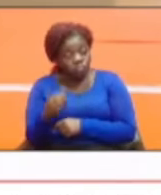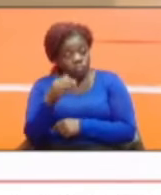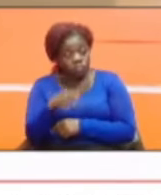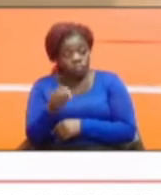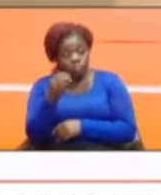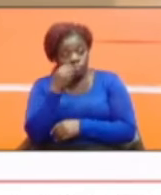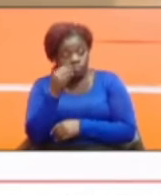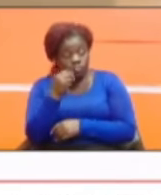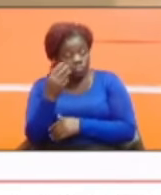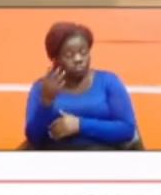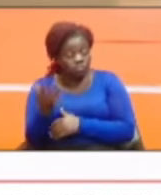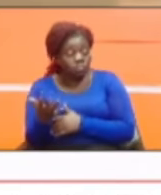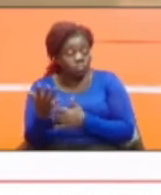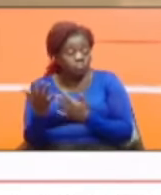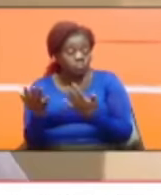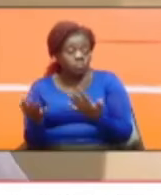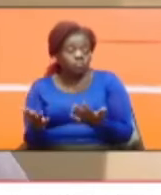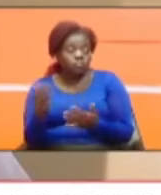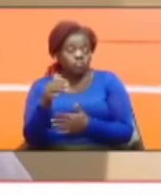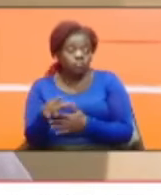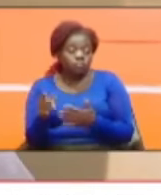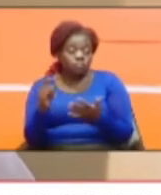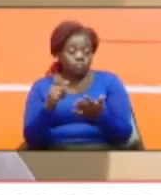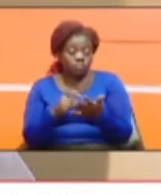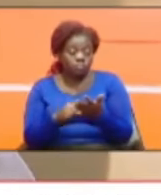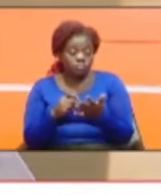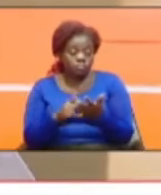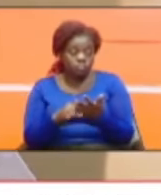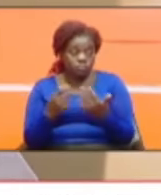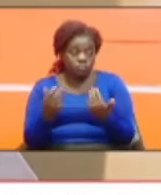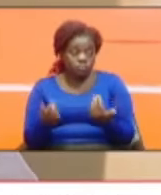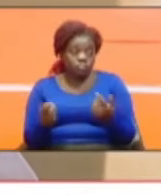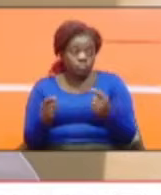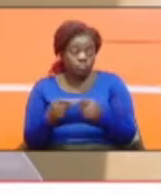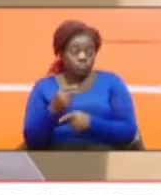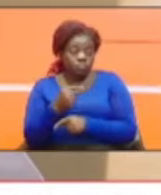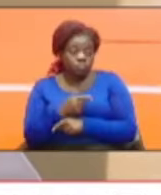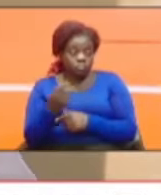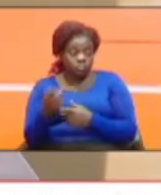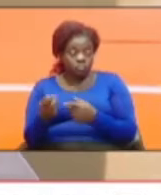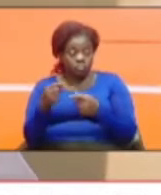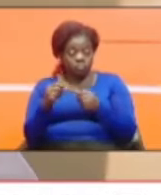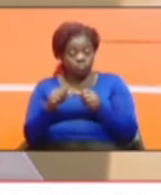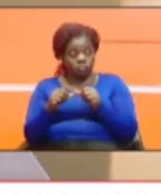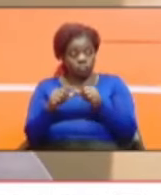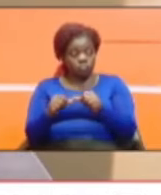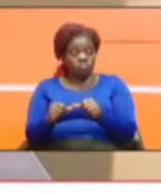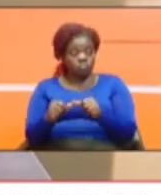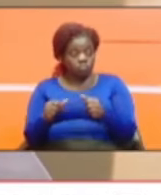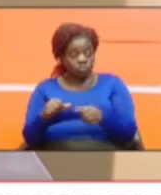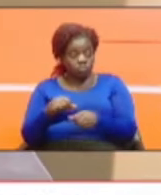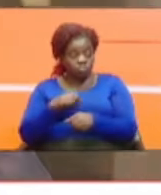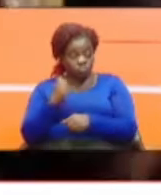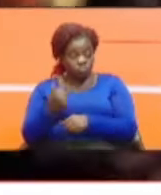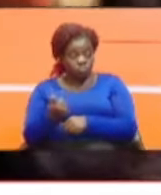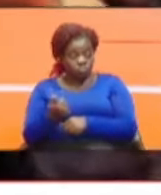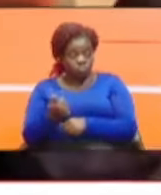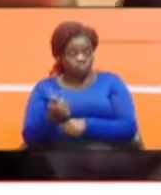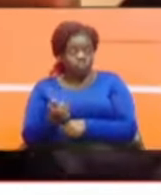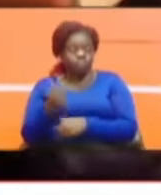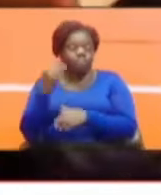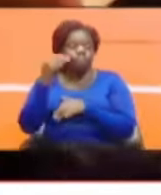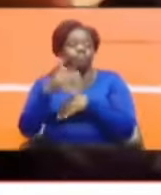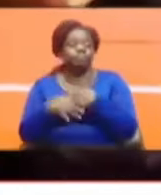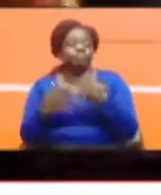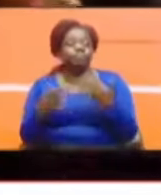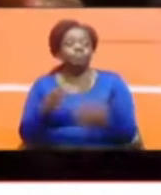their cassava, they grow their beans, and then maybe also an acre of sesame, and then they will sell the sesame to us.